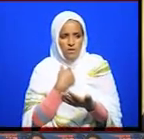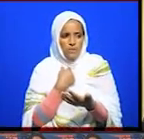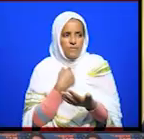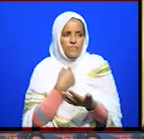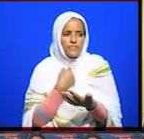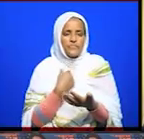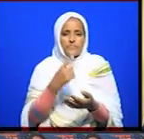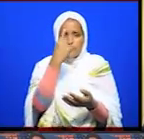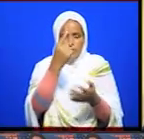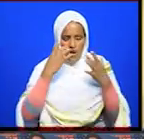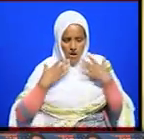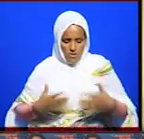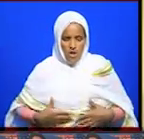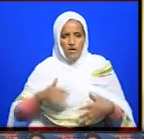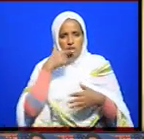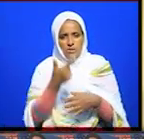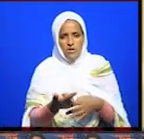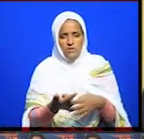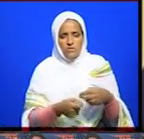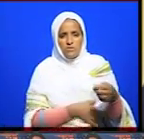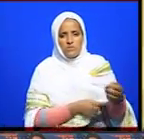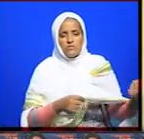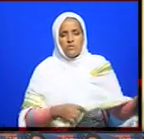እንደሚነግረን አንድ አካል ይላል